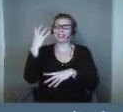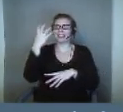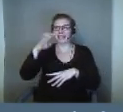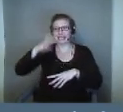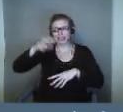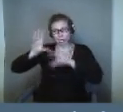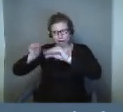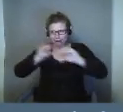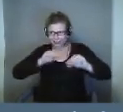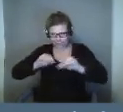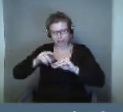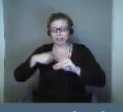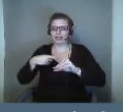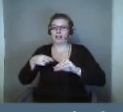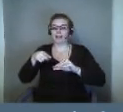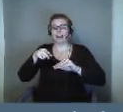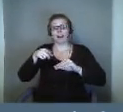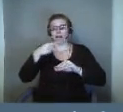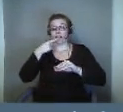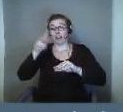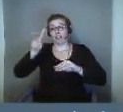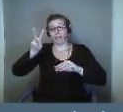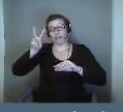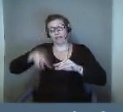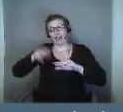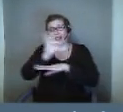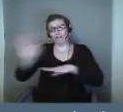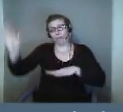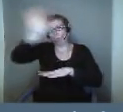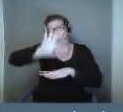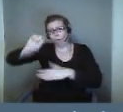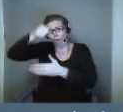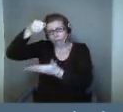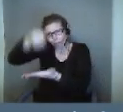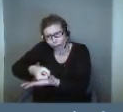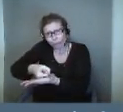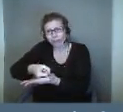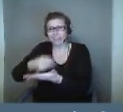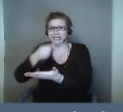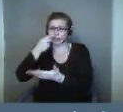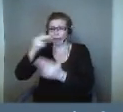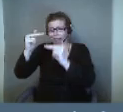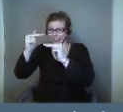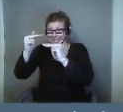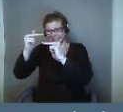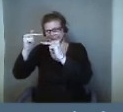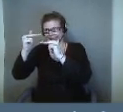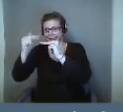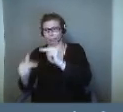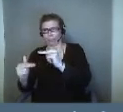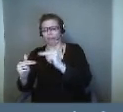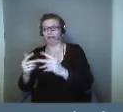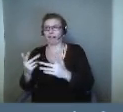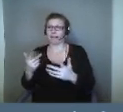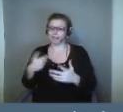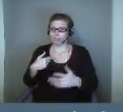au fin fond de la France, dans celle qu'on appelle souvent péjorativement la France d'en bas, elle est particulièrement